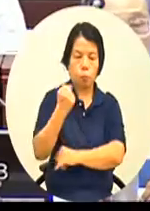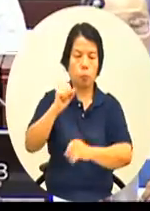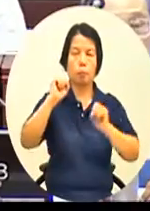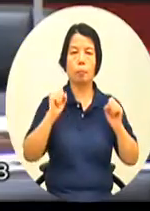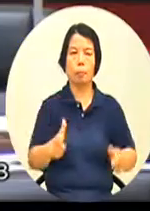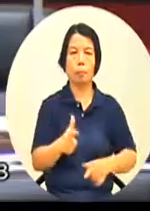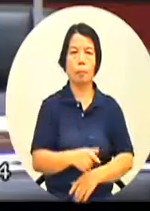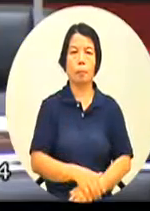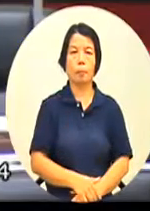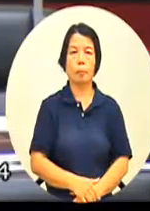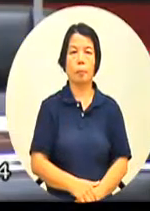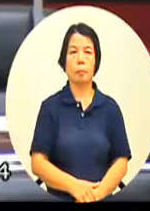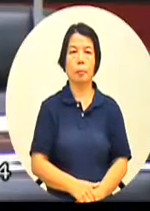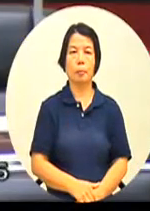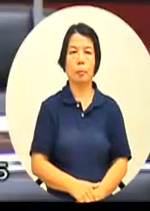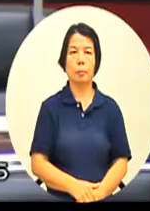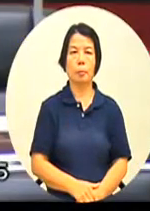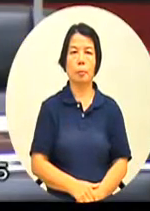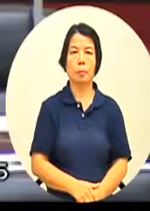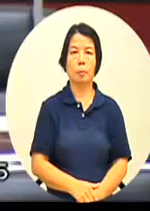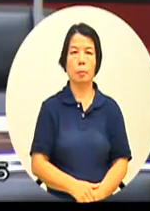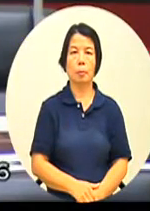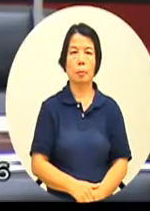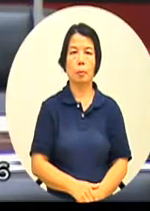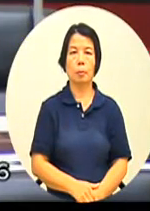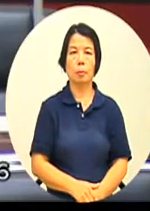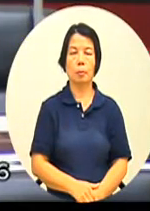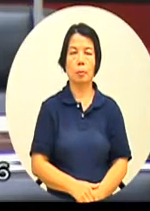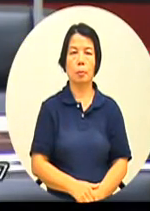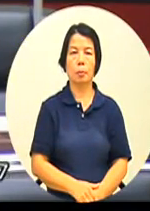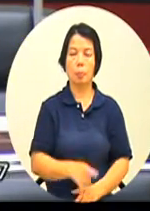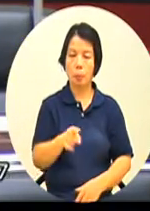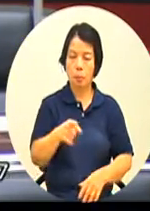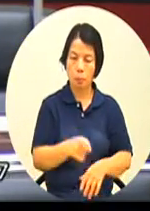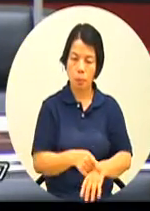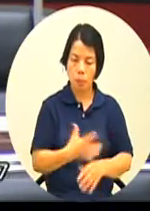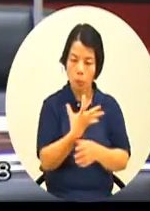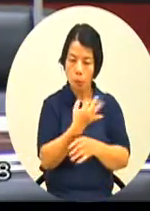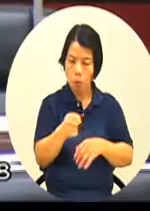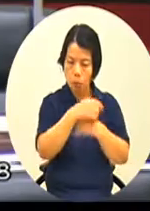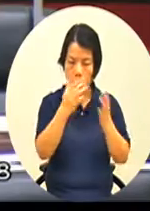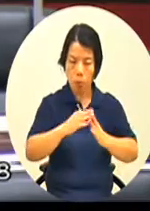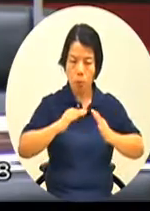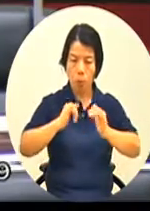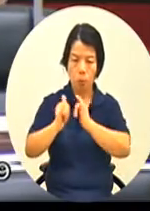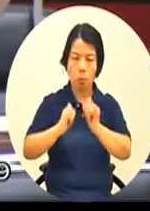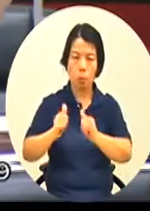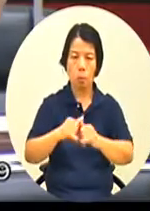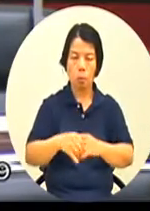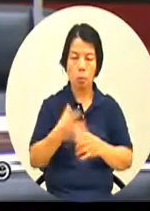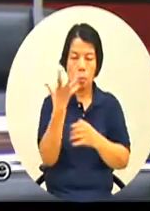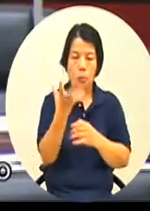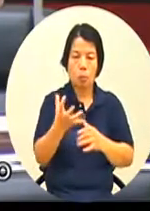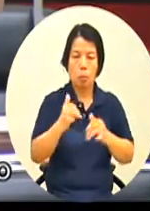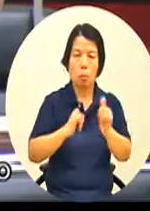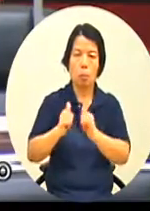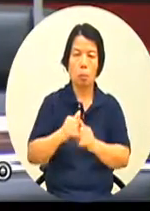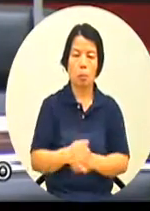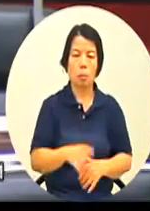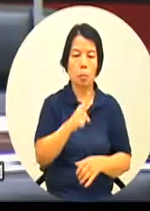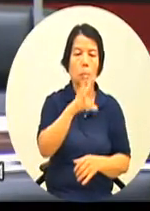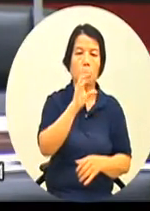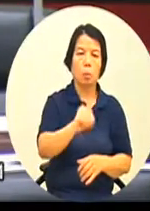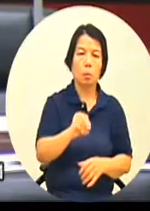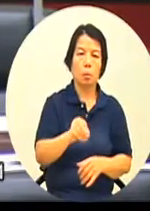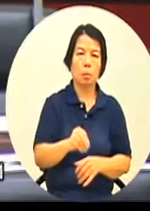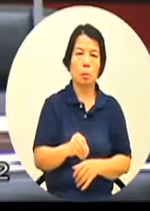那从这个数字可以看得出来，我们讲的市民 是大多数的市民吗？是18000名